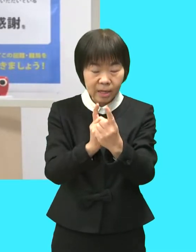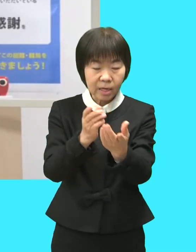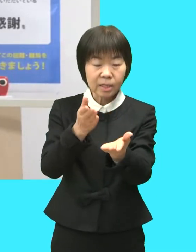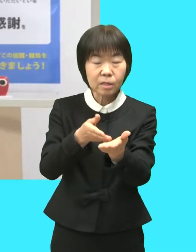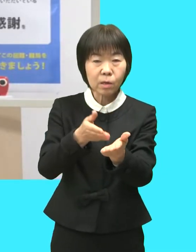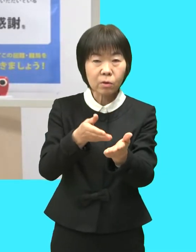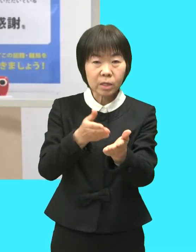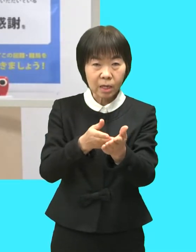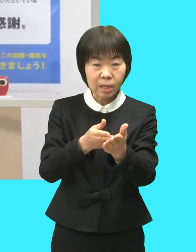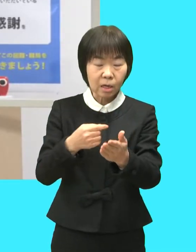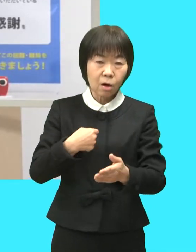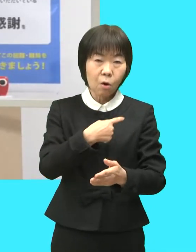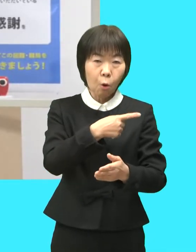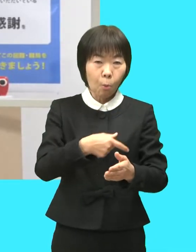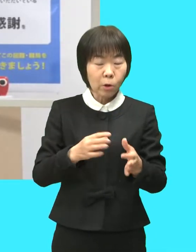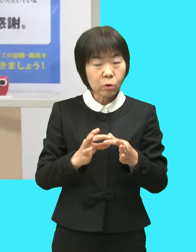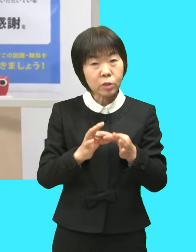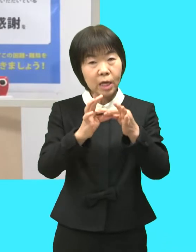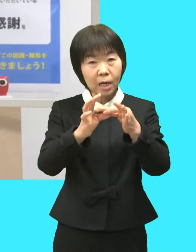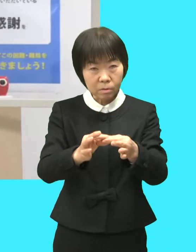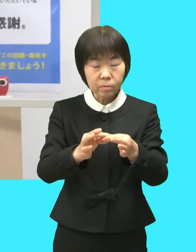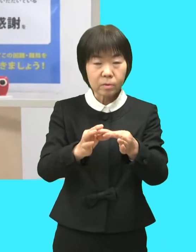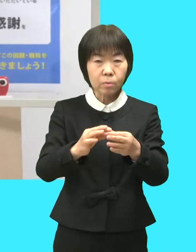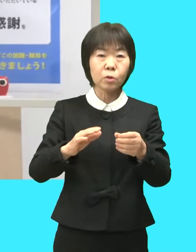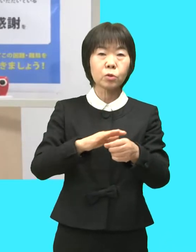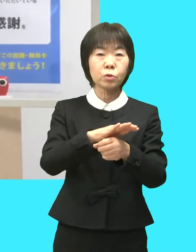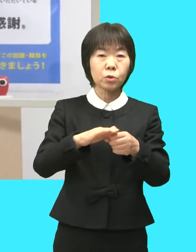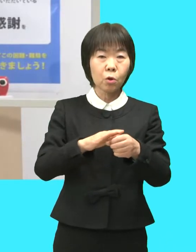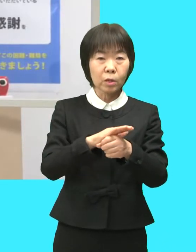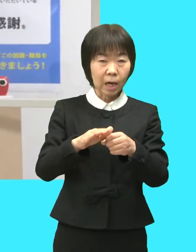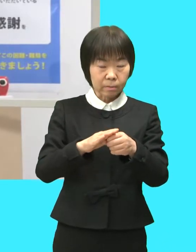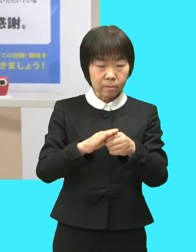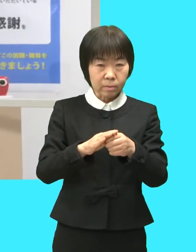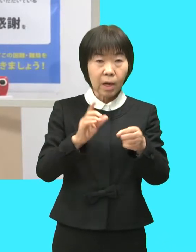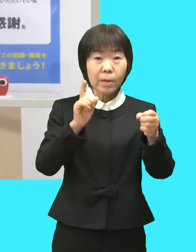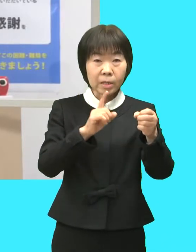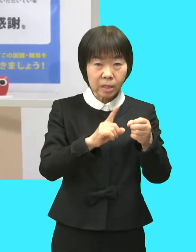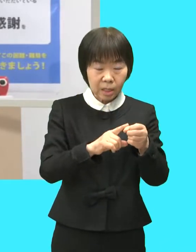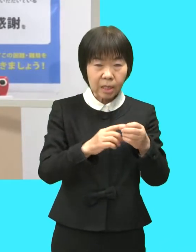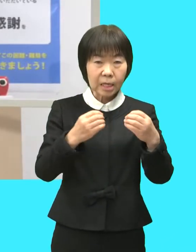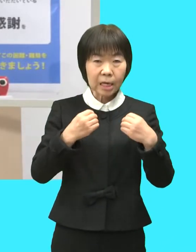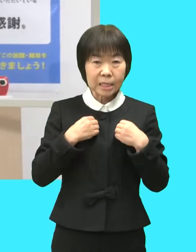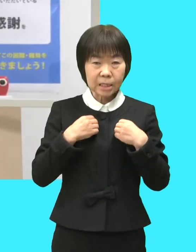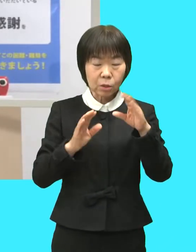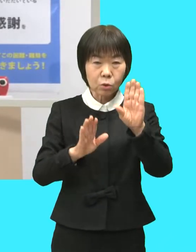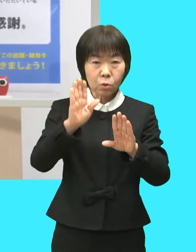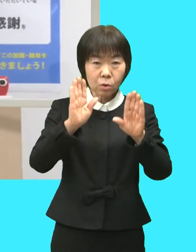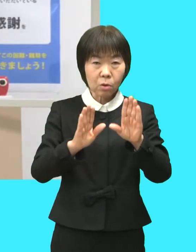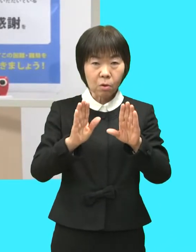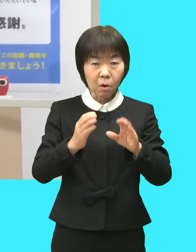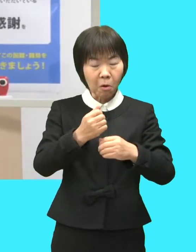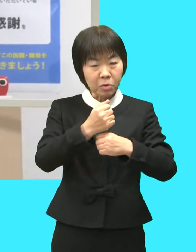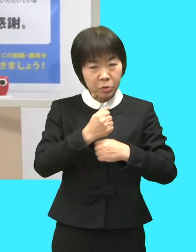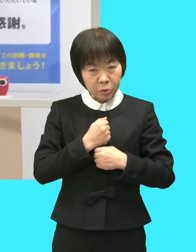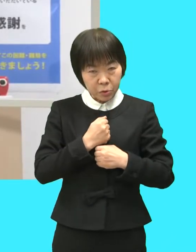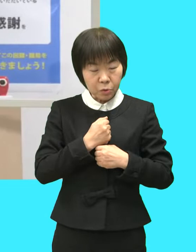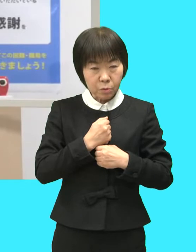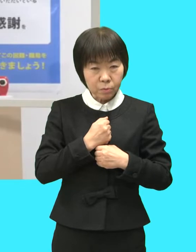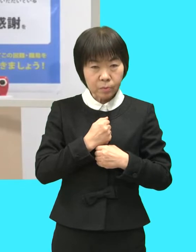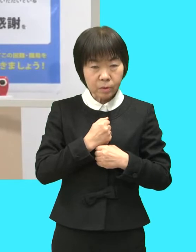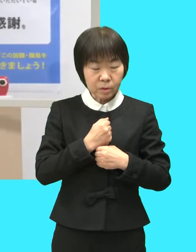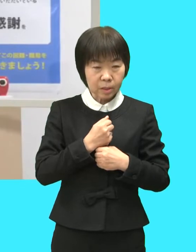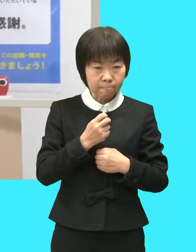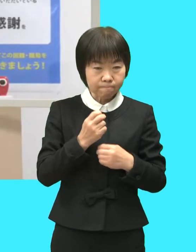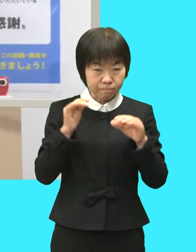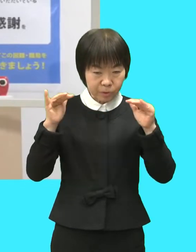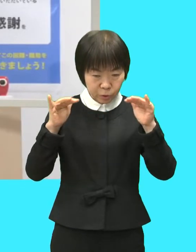たり、思いを伝えることも重要であることから、感染状況等を十分に注視をしなが